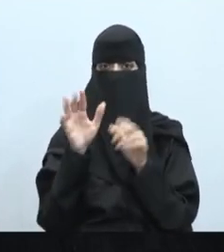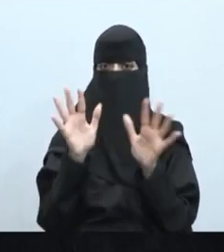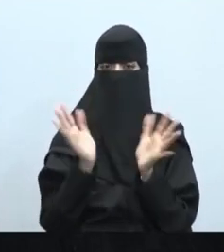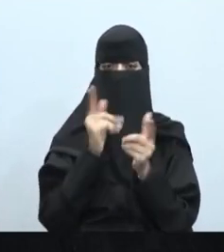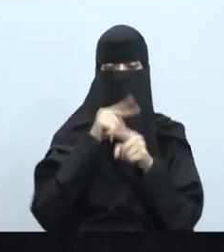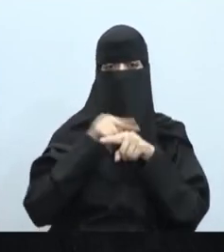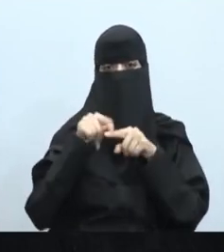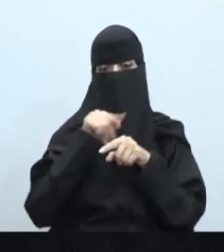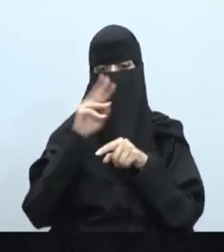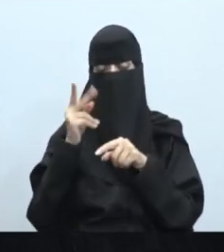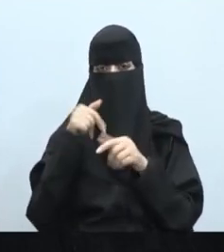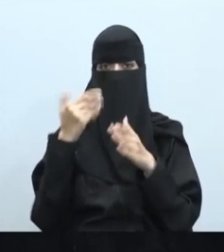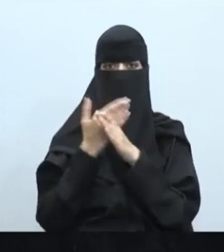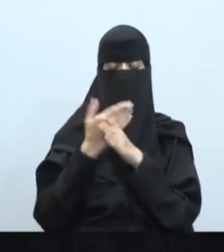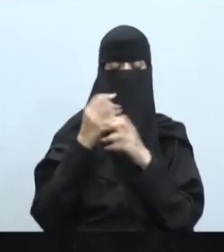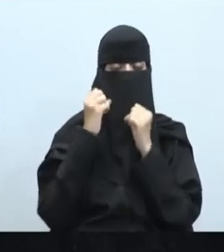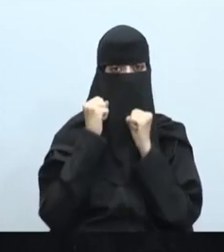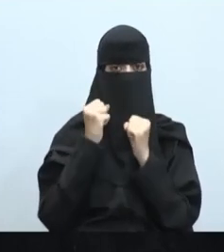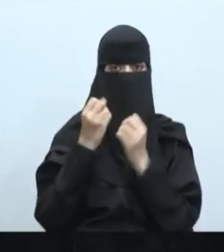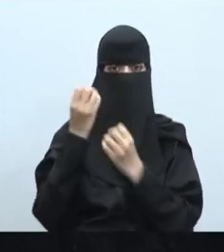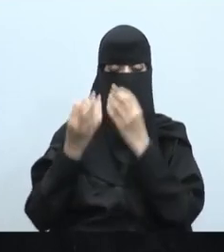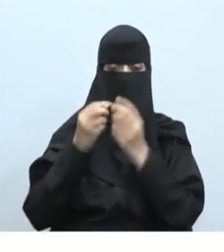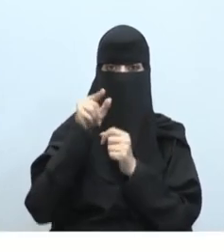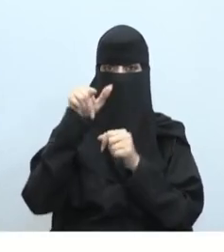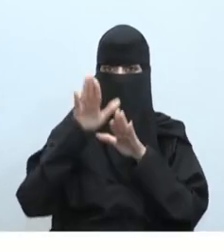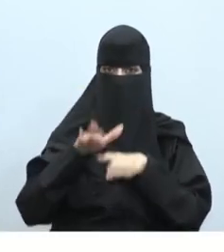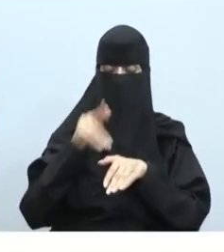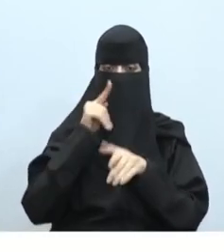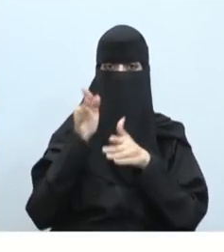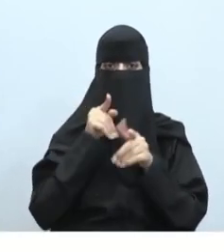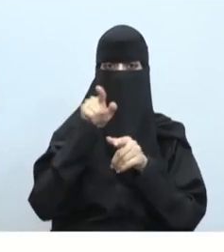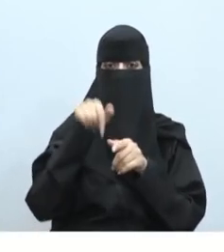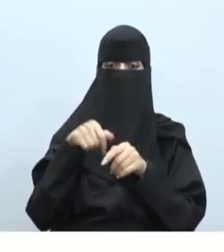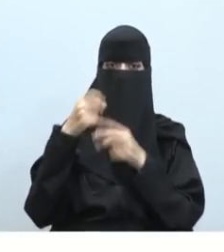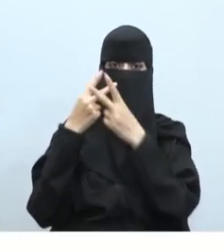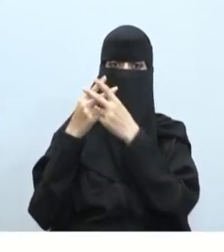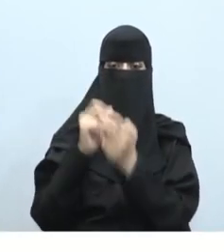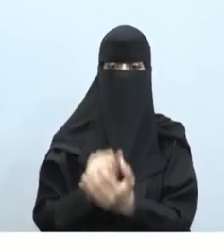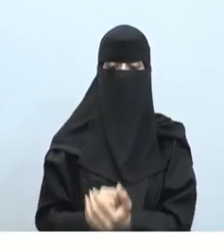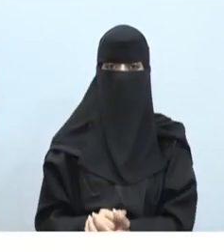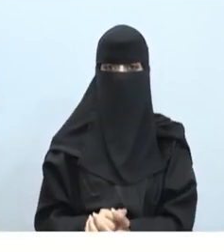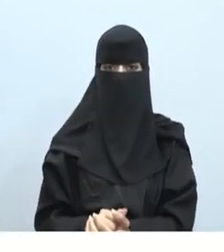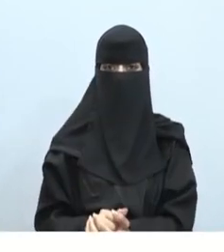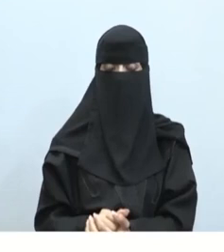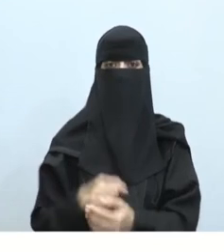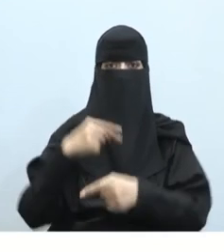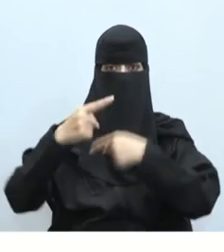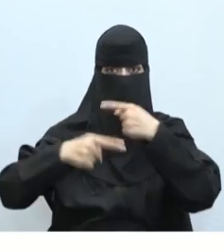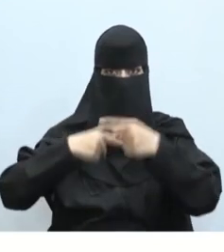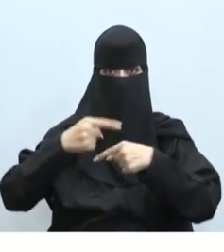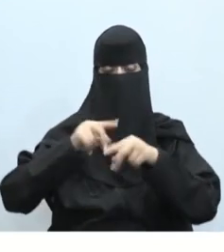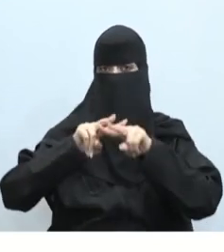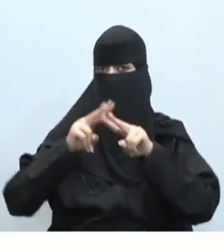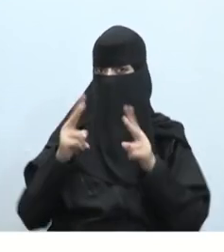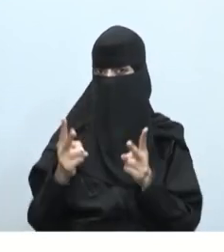نجم الى اخر بسبب قوه الاحتراق التي تحدث في هذا النجم فعاده تختلف